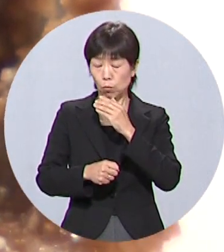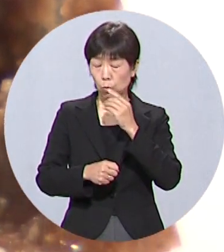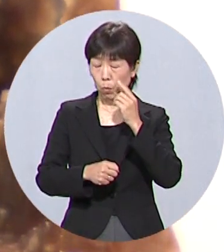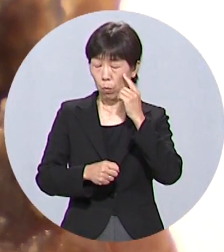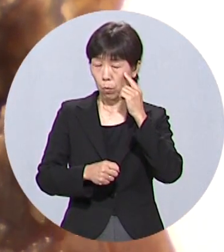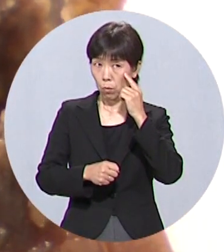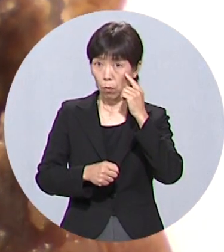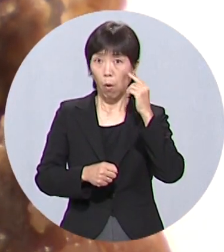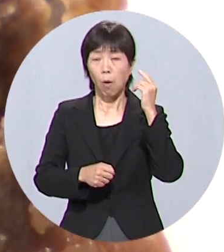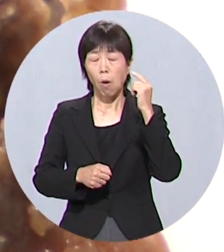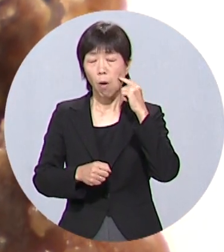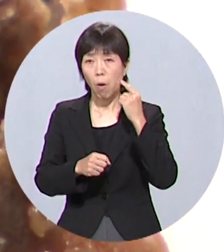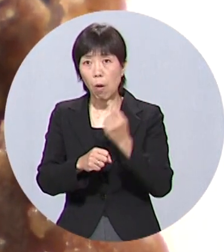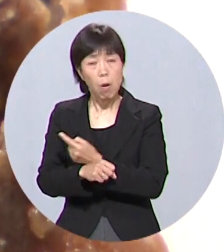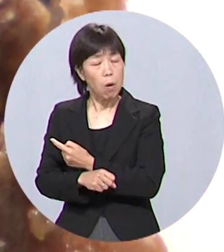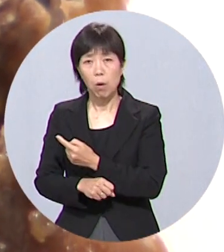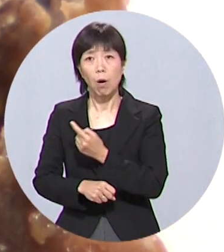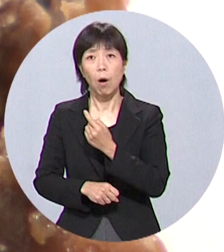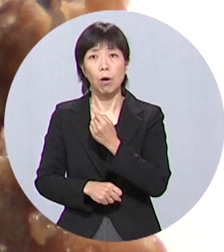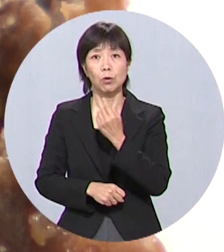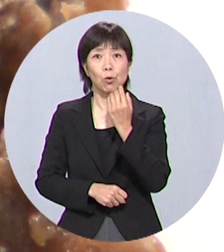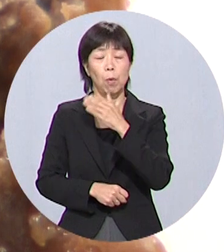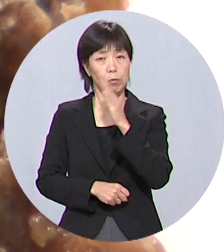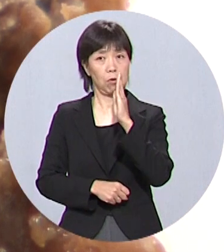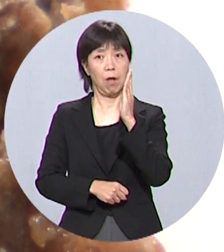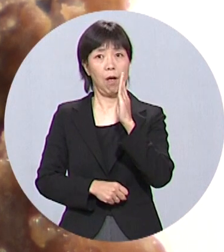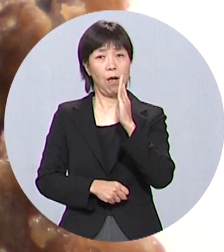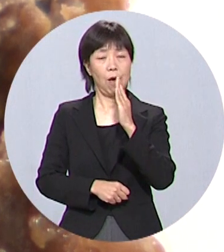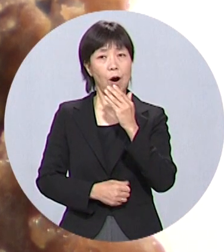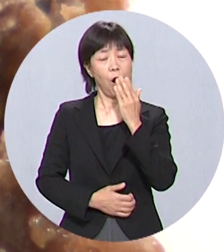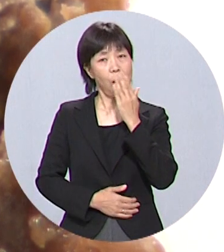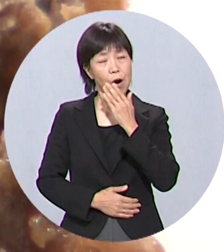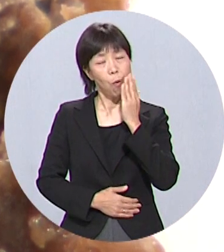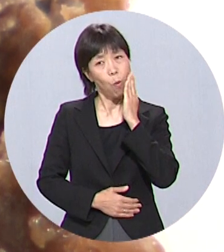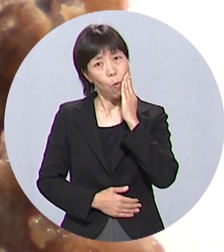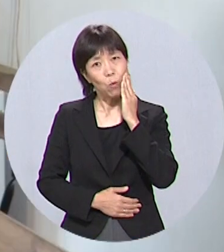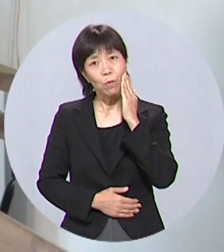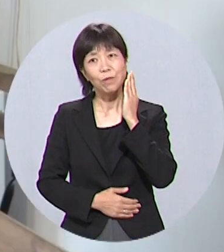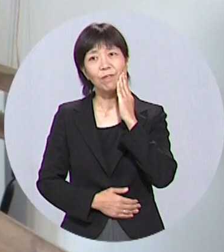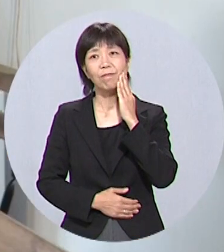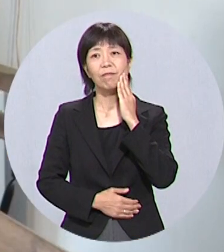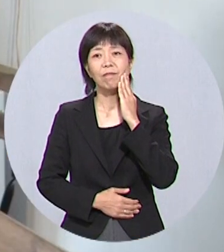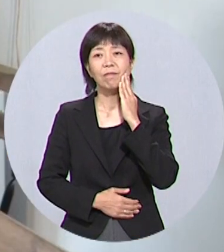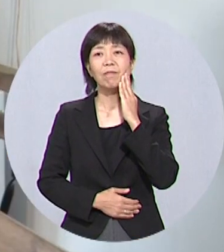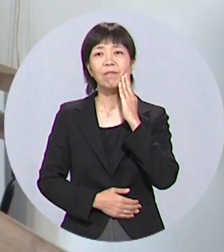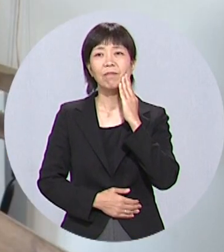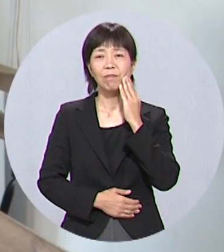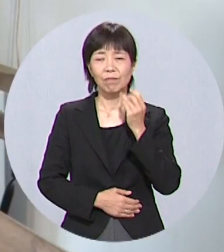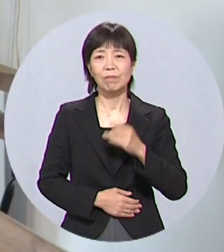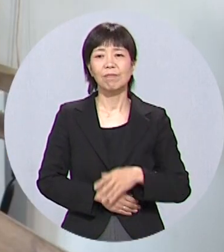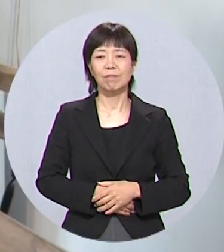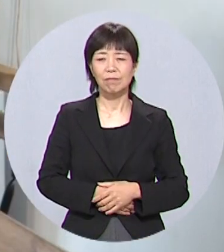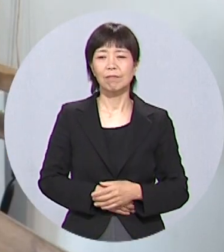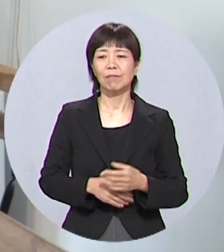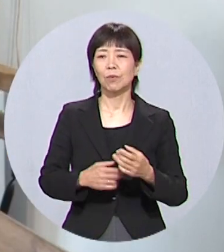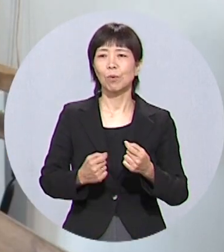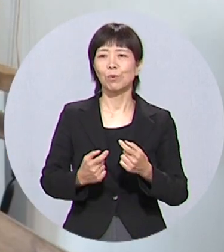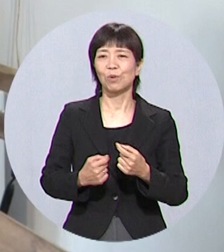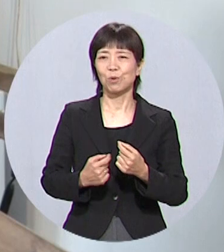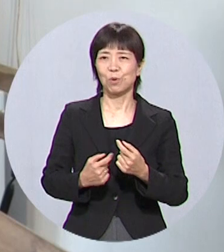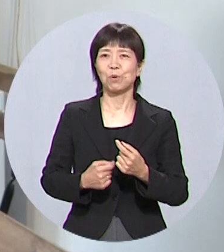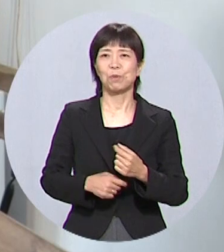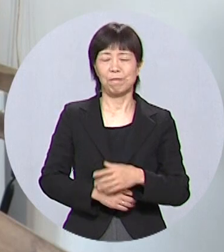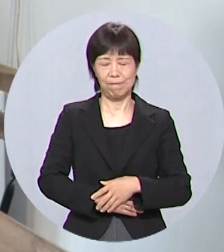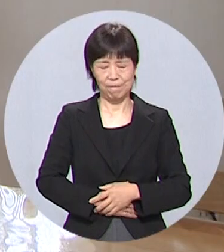塩辛い感じなのかなと思ったら、確かになんかなんでこんなまろやかに、 うん、全然多分味が違う、なんかこの角がないという